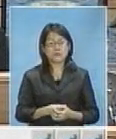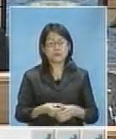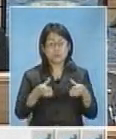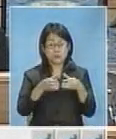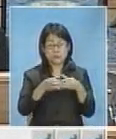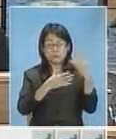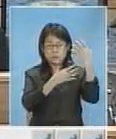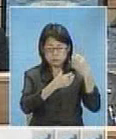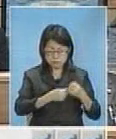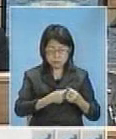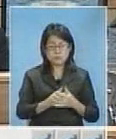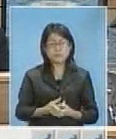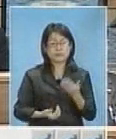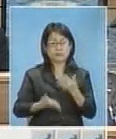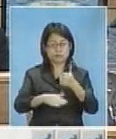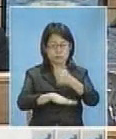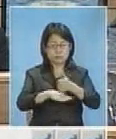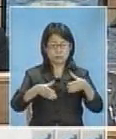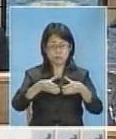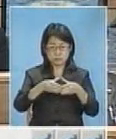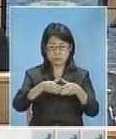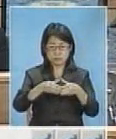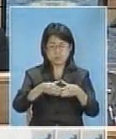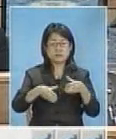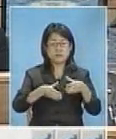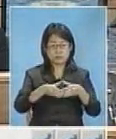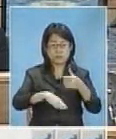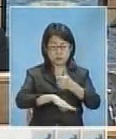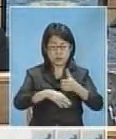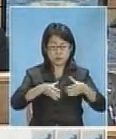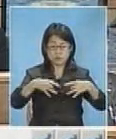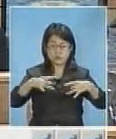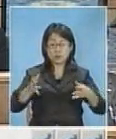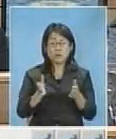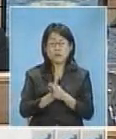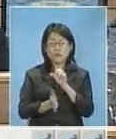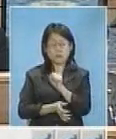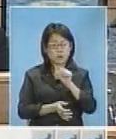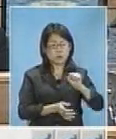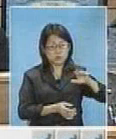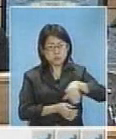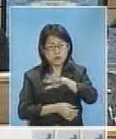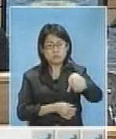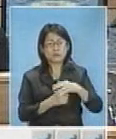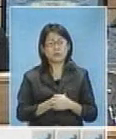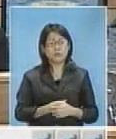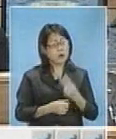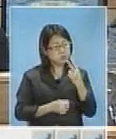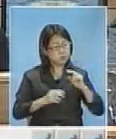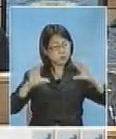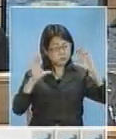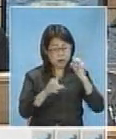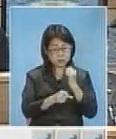รคประชาธิปัตย์ไม่ว่าจะเป็นท่านหัวหน้าพรรคในฐานะผู้นำฝ่ายค้านหรือพวกเราทุกคนที่เป็นสมาชิกพร้อมที่จะสนับสนุนการทำงานของรัฐบ